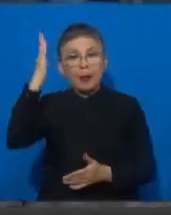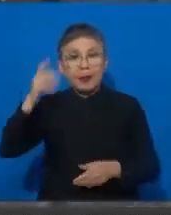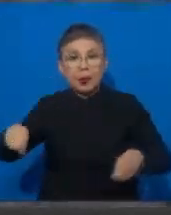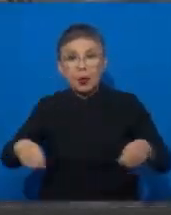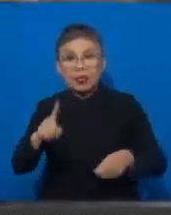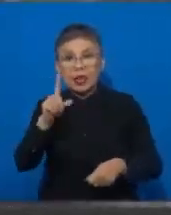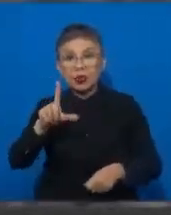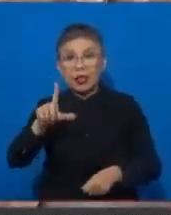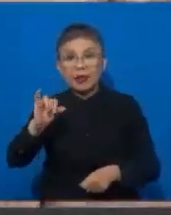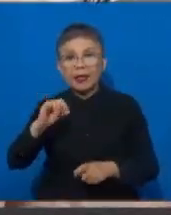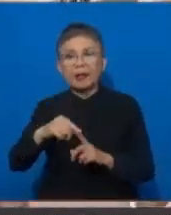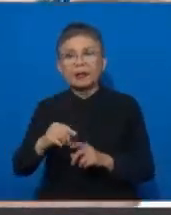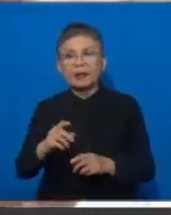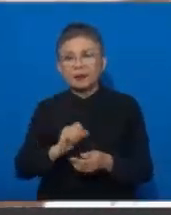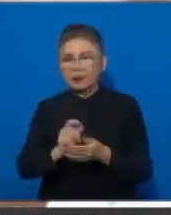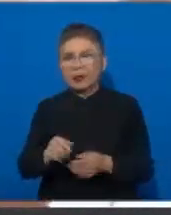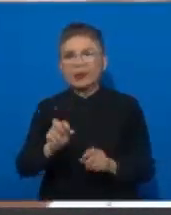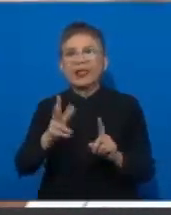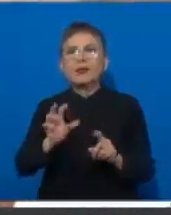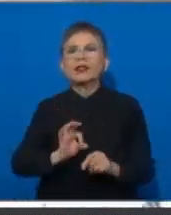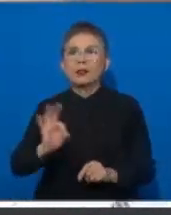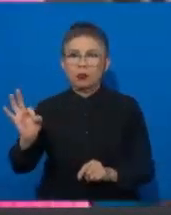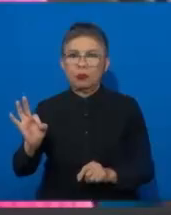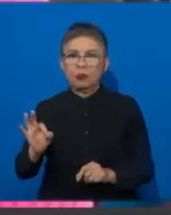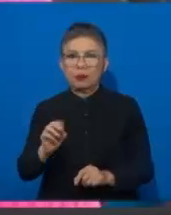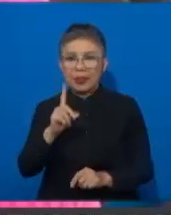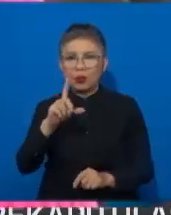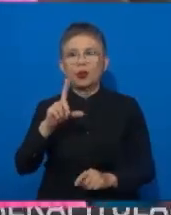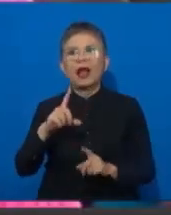ukuran 1 liter bisa dibeli seharga Rp13.000.